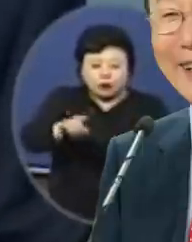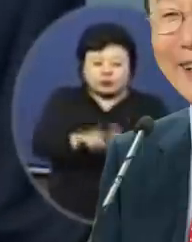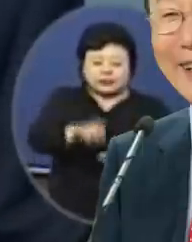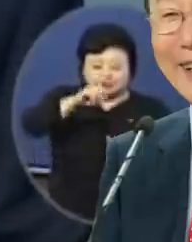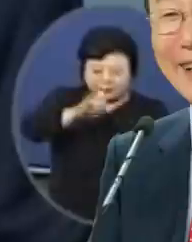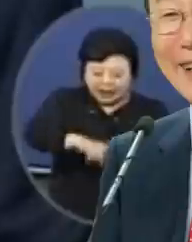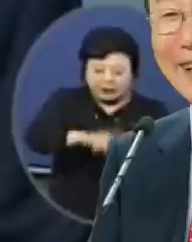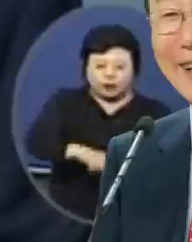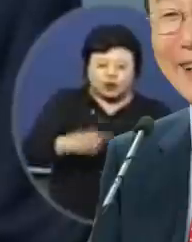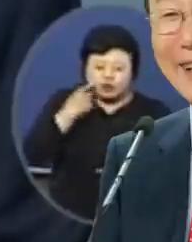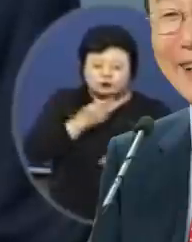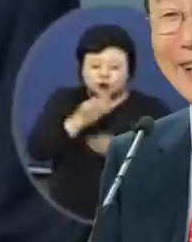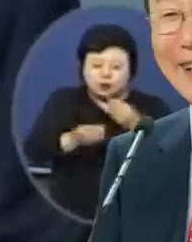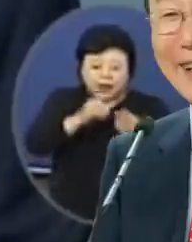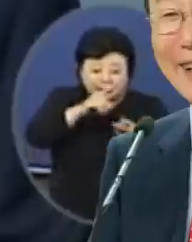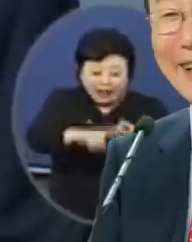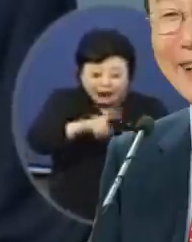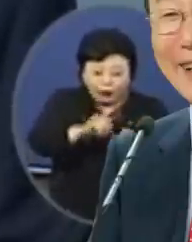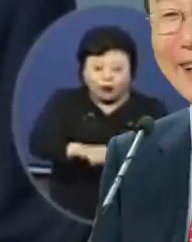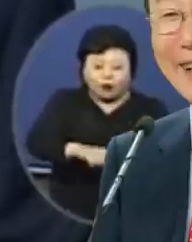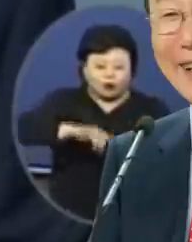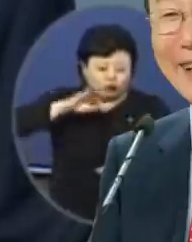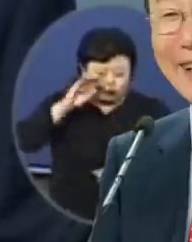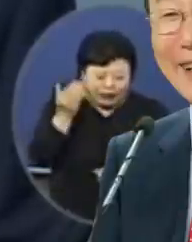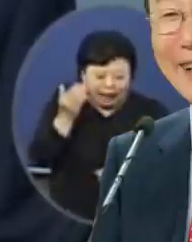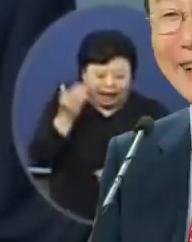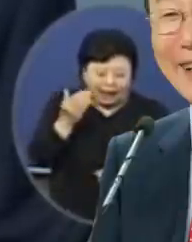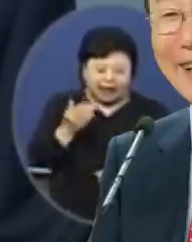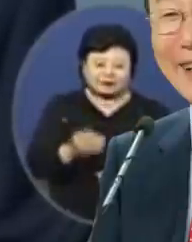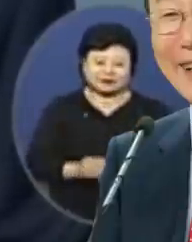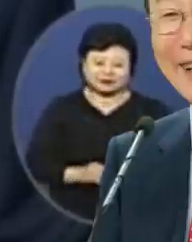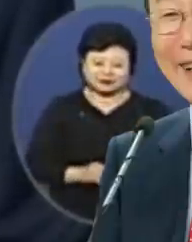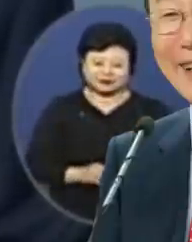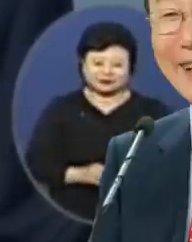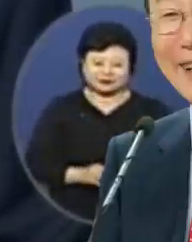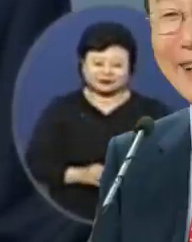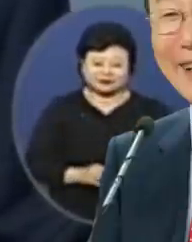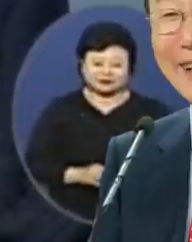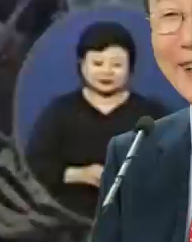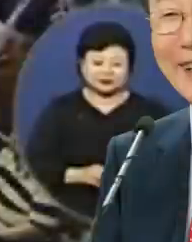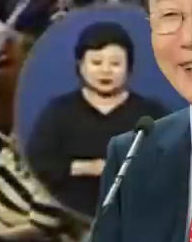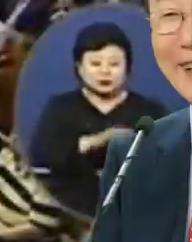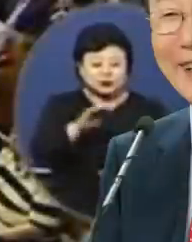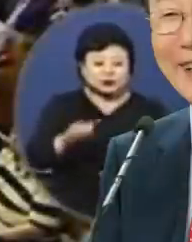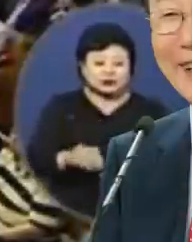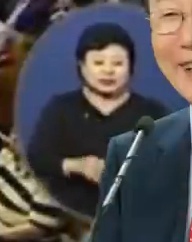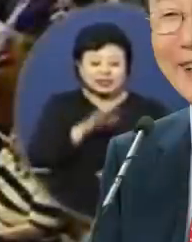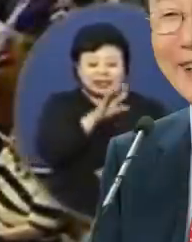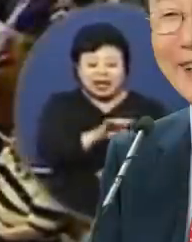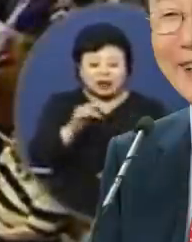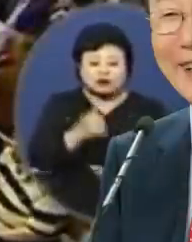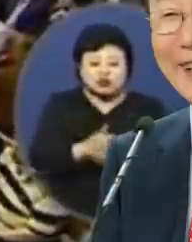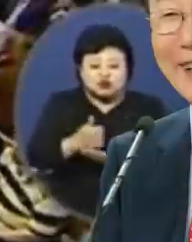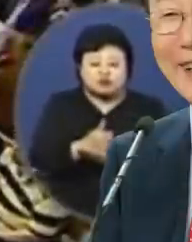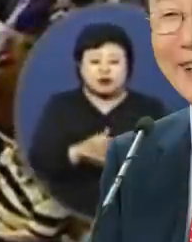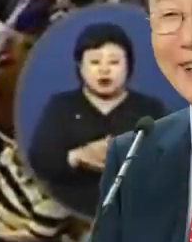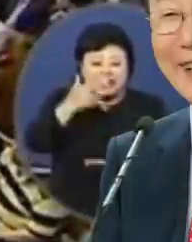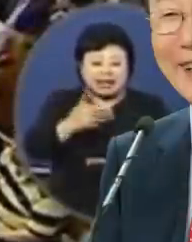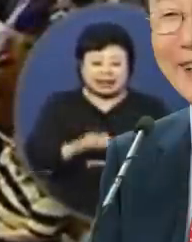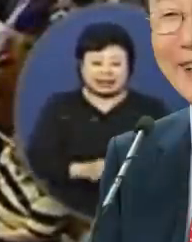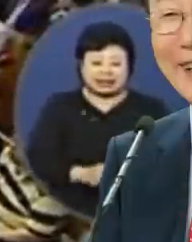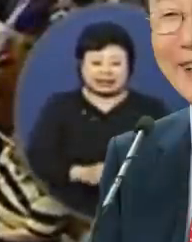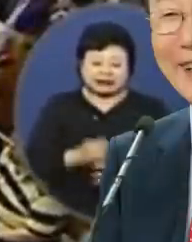대로, 입술을 고백한 대로 되라, 그렇게 말씀하시는 것입니다. 우리는 종종 우리의 운명과